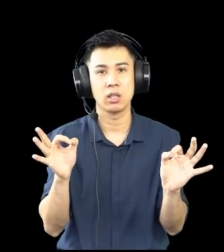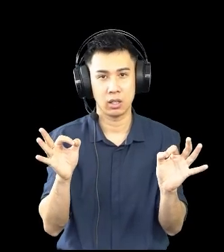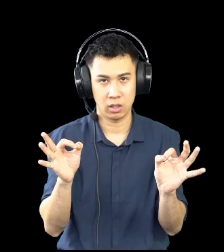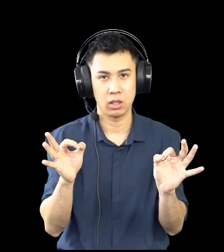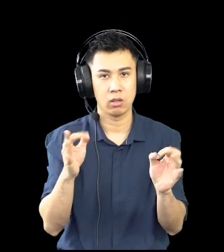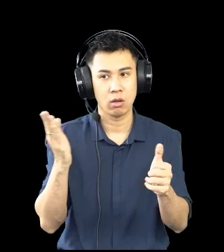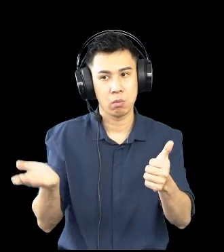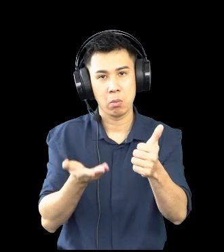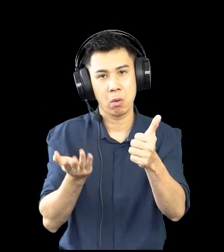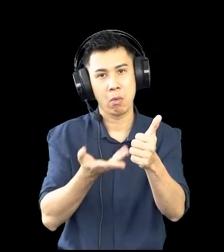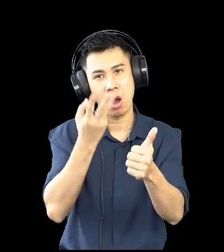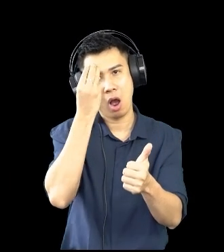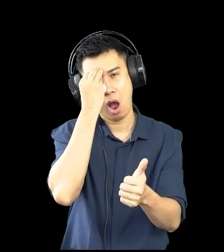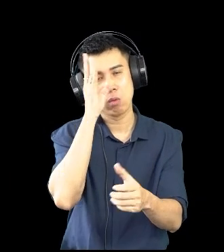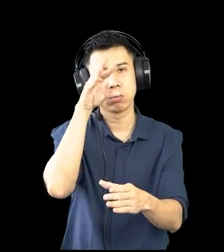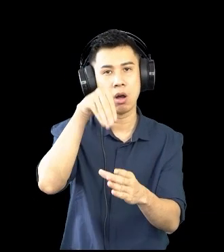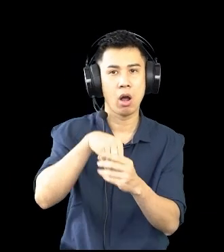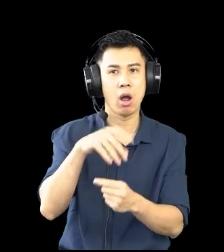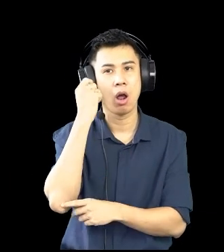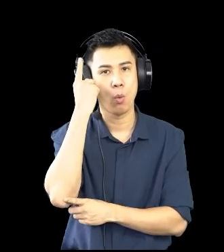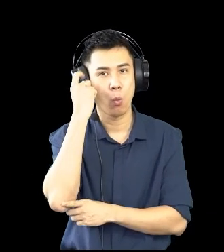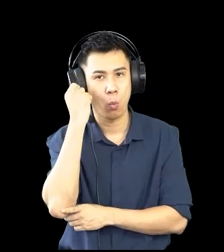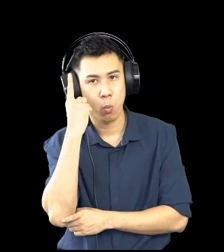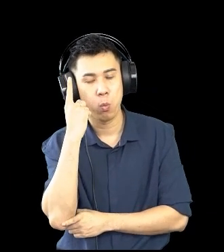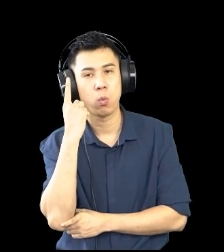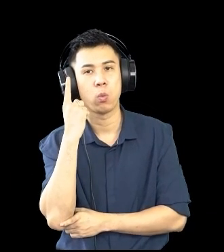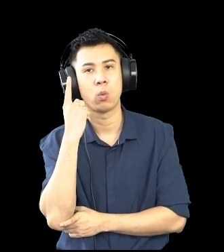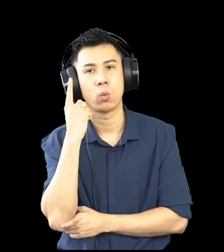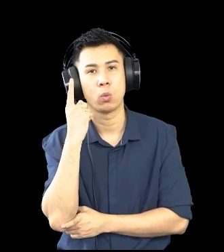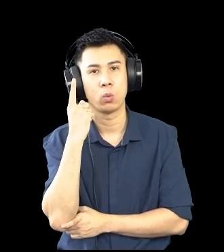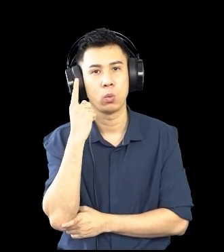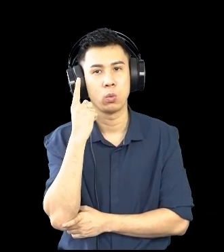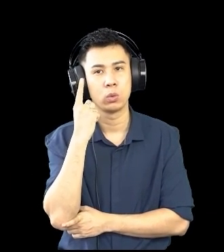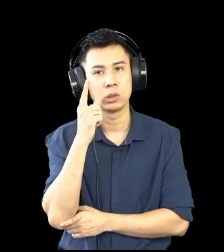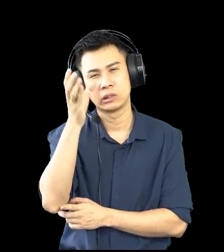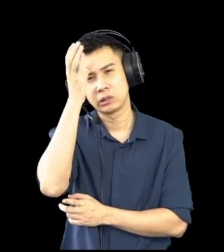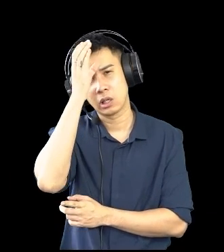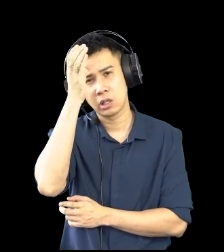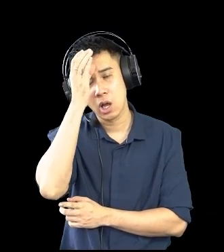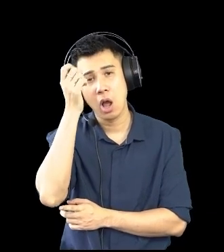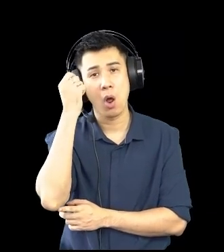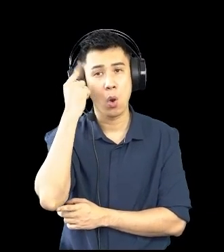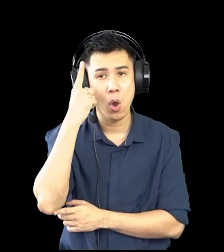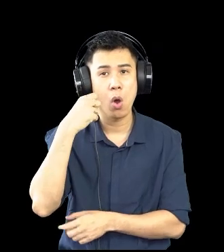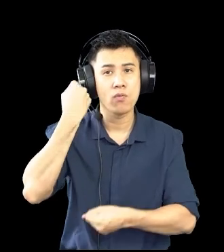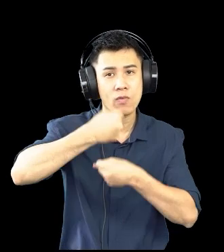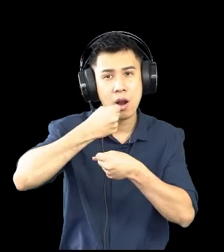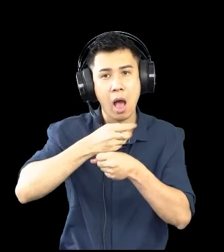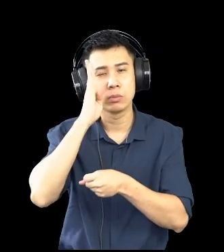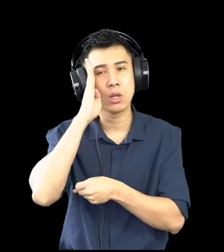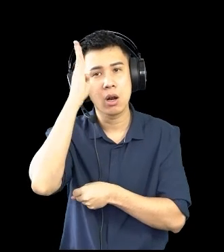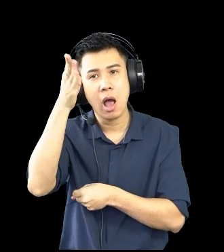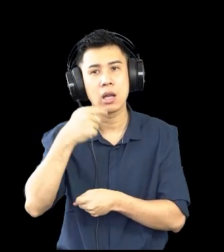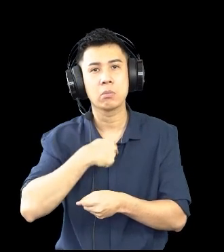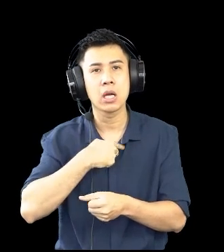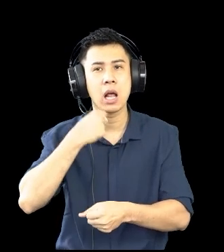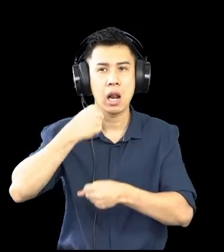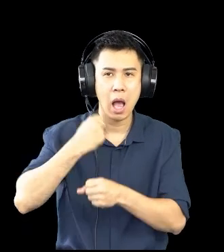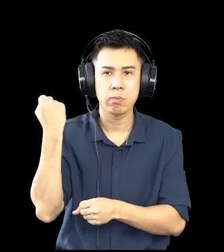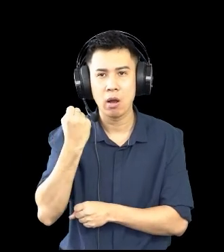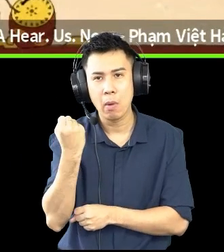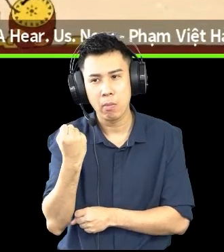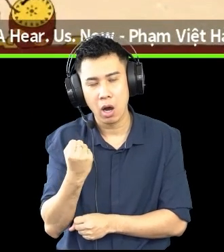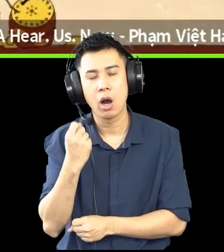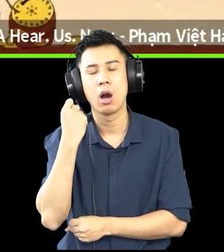khuyến khích các bạn ấy được hiểu thêm và được học thêm về những cái kiến thức, về những cái việc để mình có thể chăm sóc và mình có